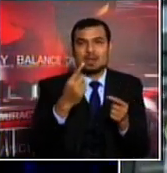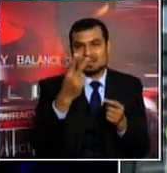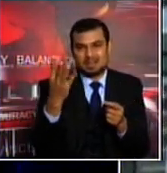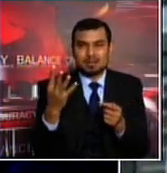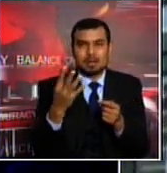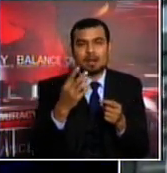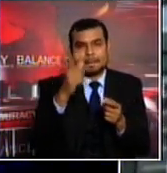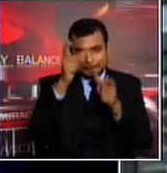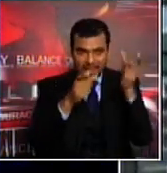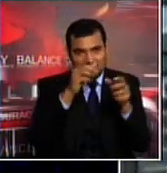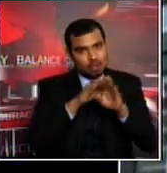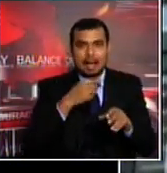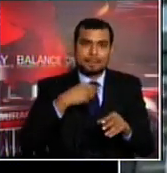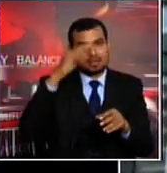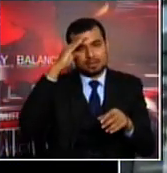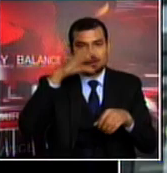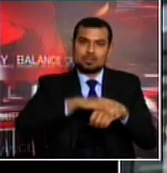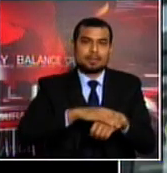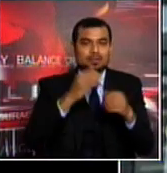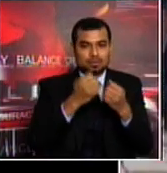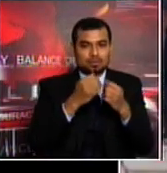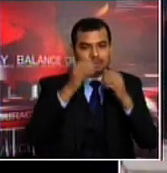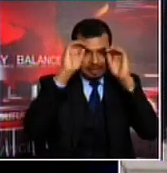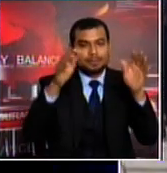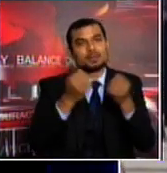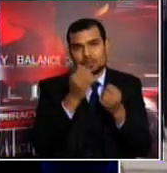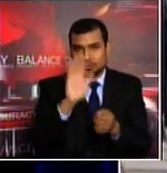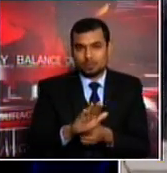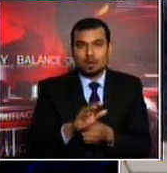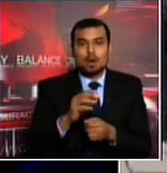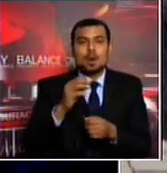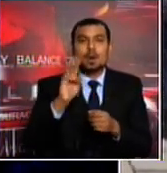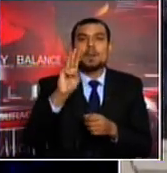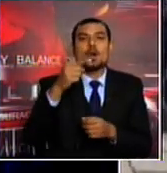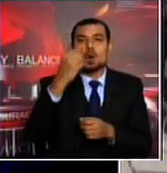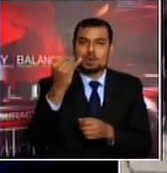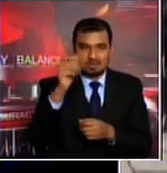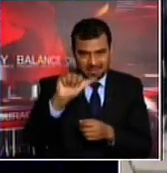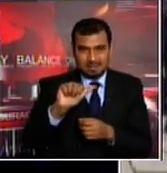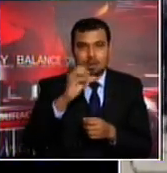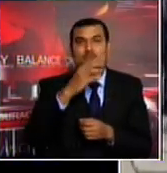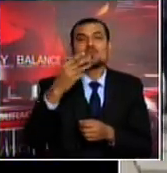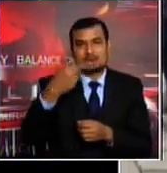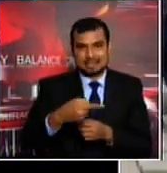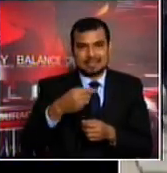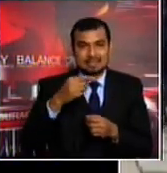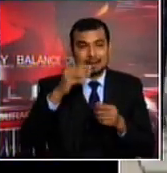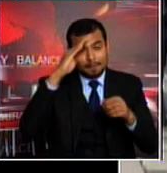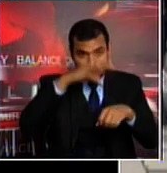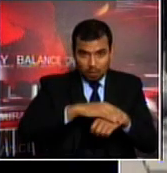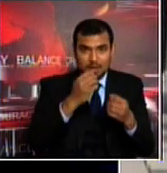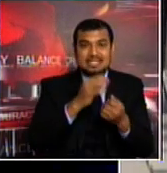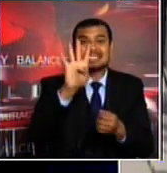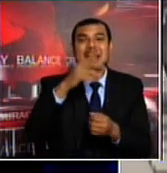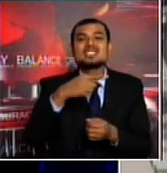अभियुक्तहरूलाई अहिले हामीले यहाँ समक्ष सार्वजनिक गर्दैछौँ। मनोज पुनले पक्राउ परेका मध्ये 4 सुराकीको रूपमा प्रयोग